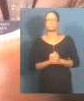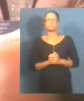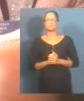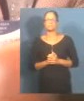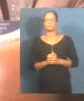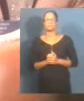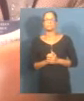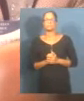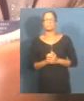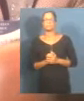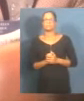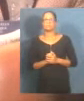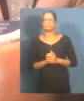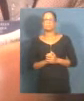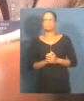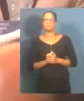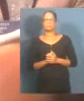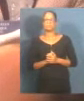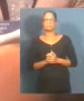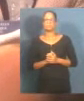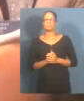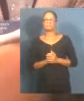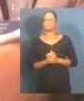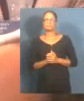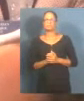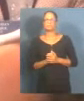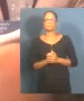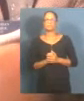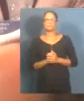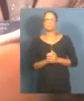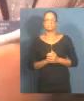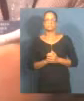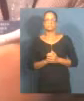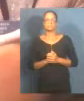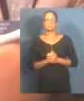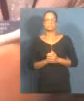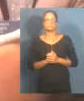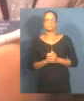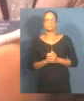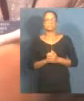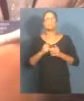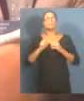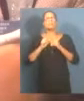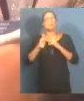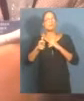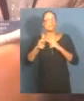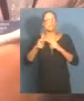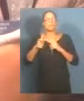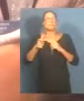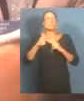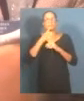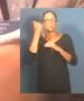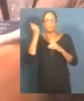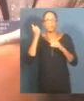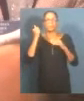faut pas seulement que le peuple soit acteur, il faut qu'il soit aussi auteur du développement. Et ce qui nous permettra après de mieux